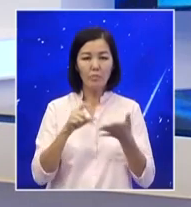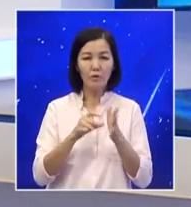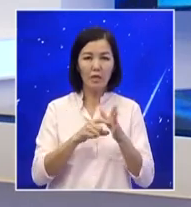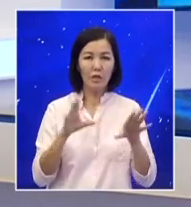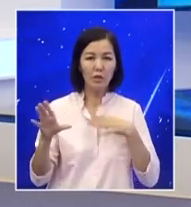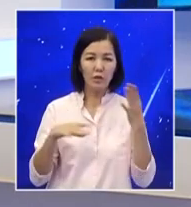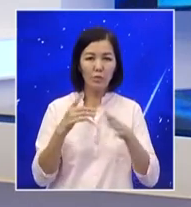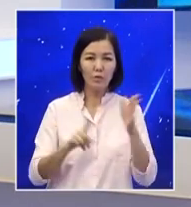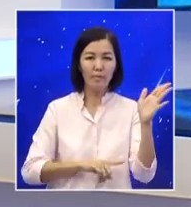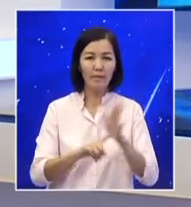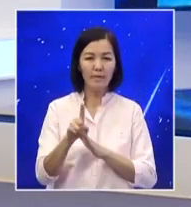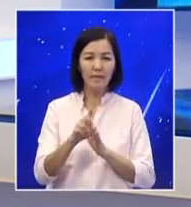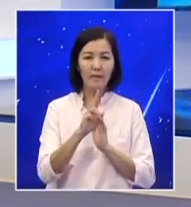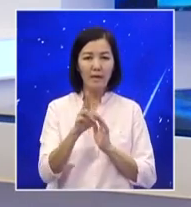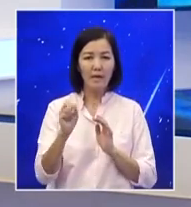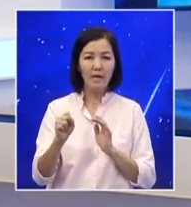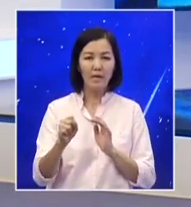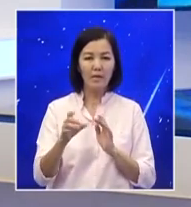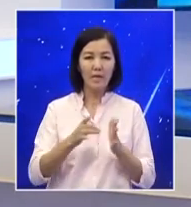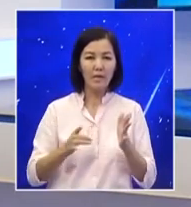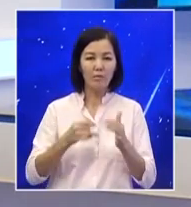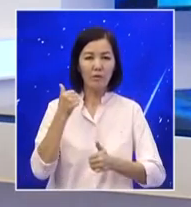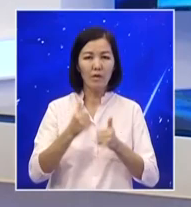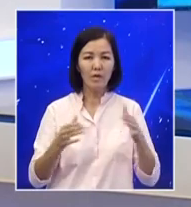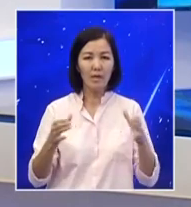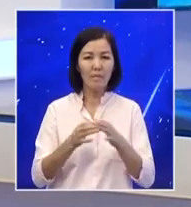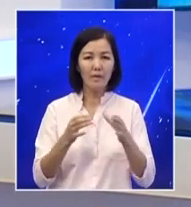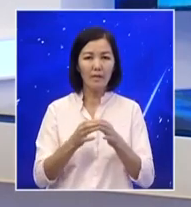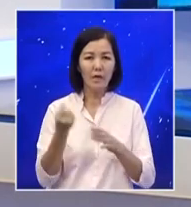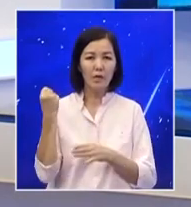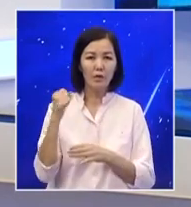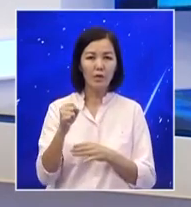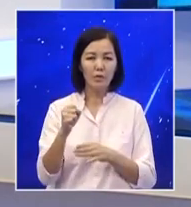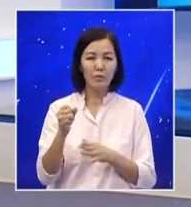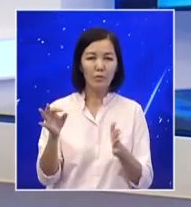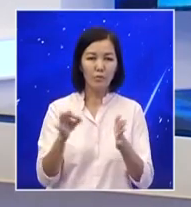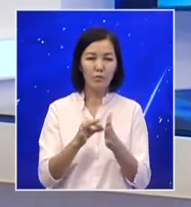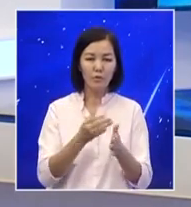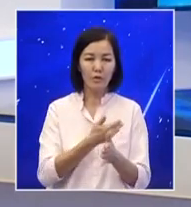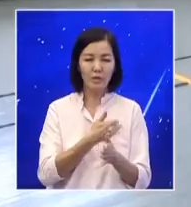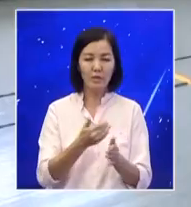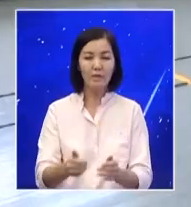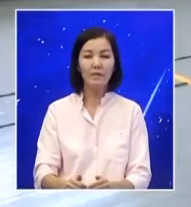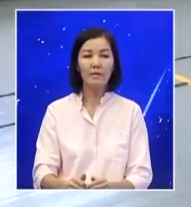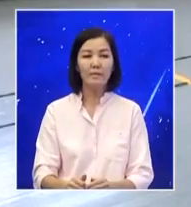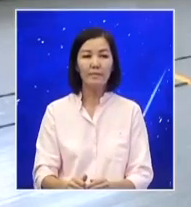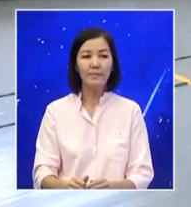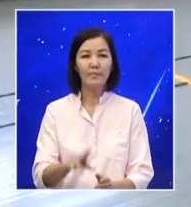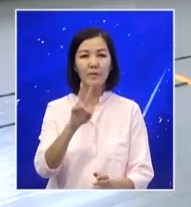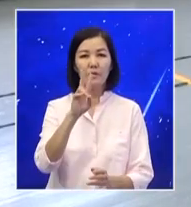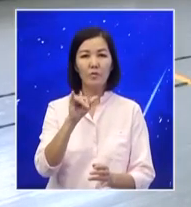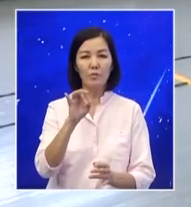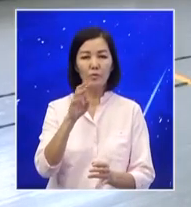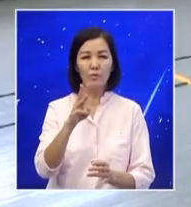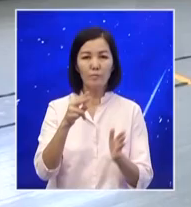кіріскен. Жерлестеріміз қараша айында республикалық жарыста командалық есепте жүлдегер атануды көздейді. Нұрым Дүйсенбеков